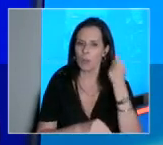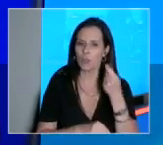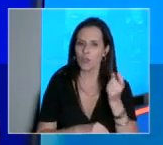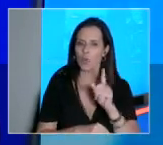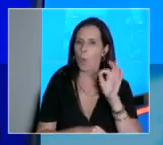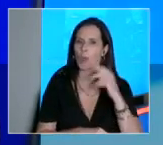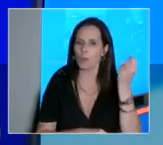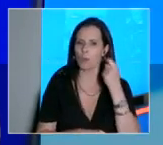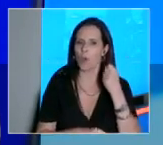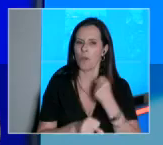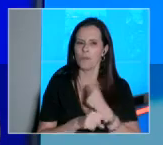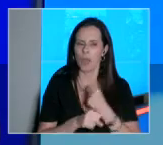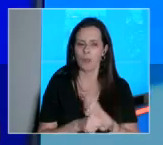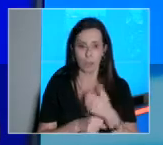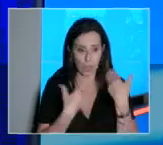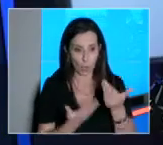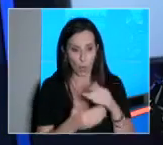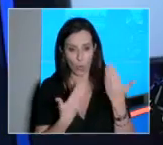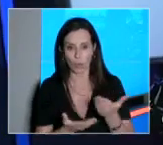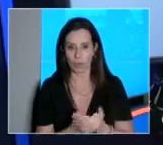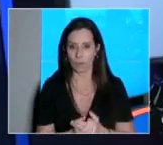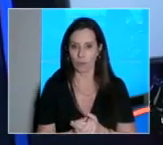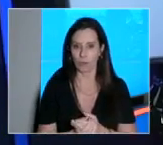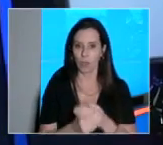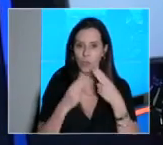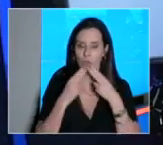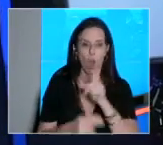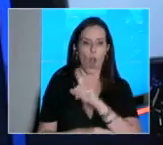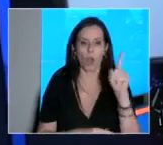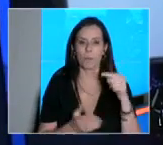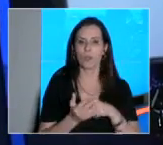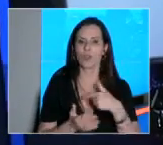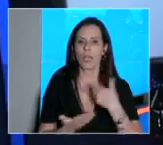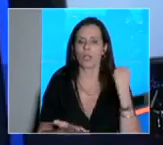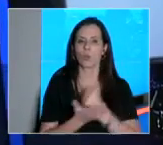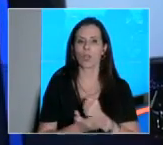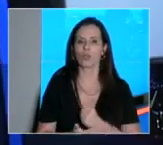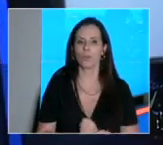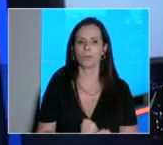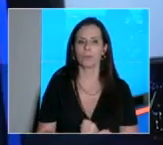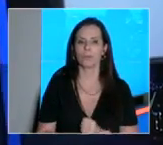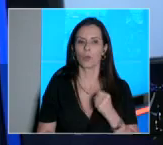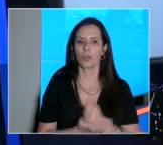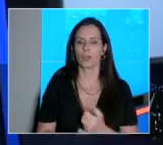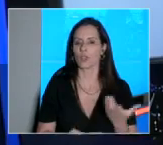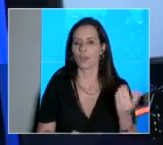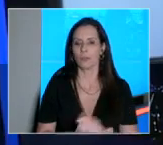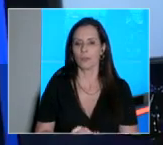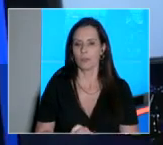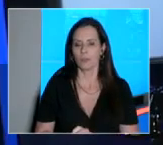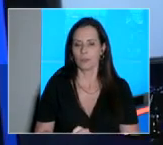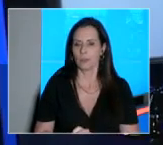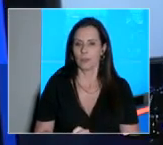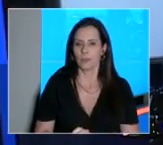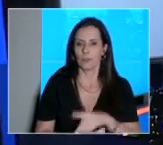שהוא לא מחלל שבת, הוא עובד על איזשהו מנגנים. נתנו לך או לא נתנו לך? התשובה הייתה שלילית, בגלל שאין לי תעודת כשרות של הרבנות. אז עכשיו אני, מאיה נותן לך משפט